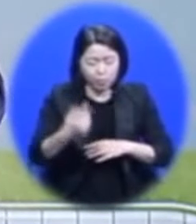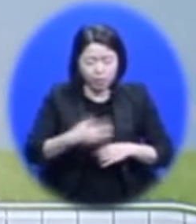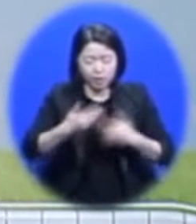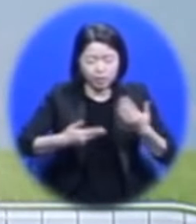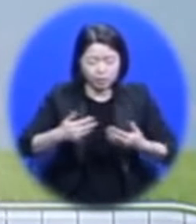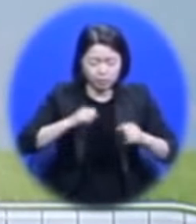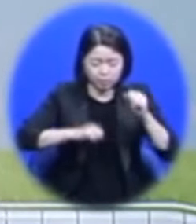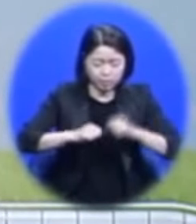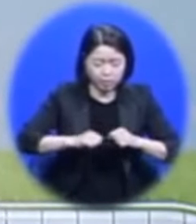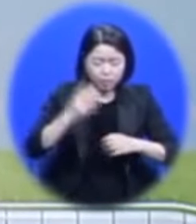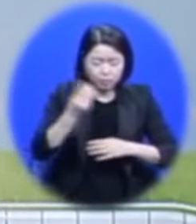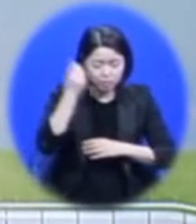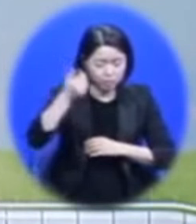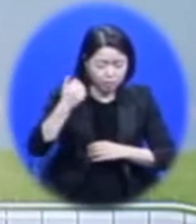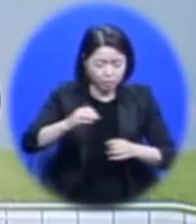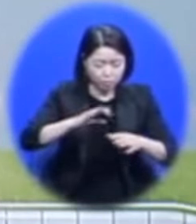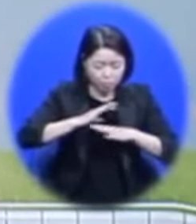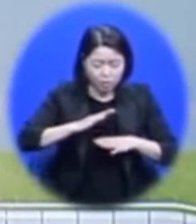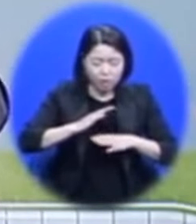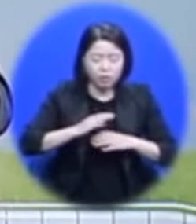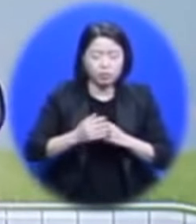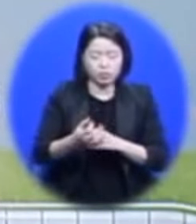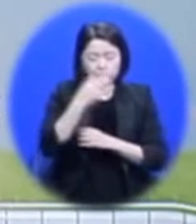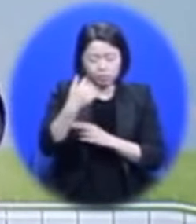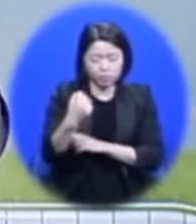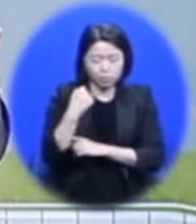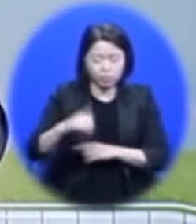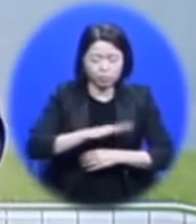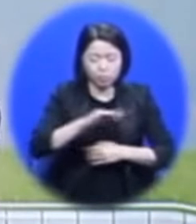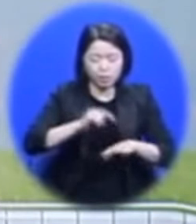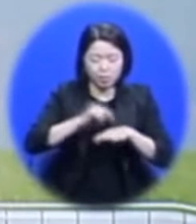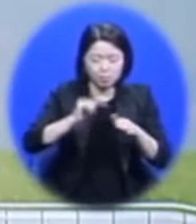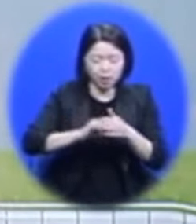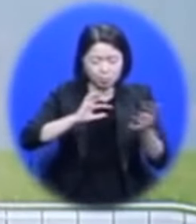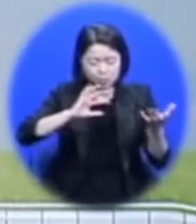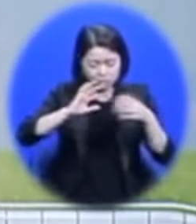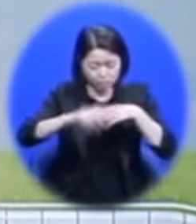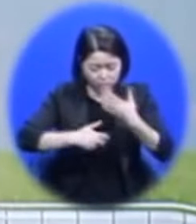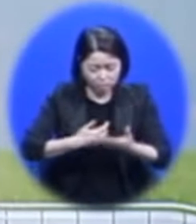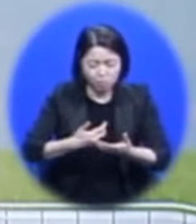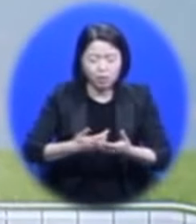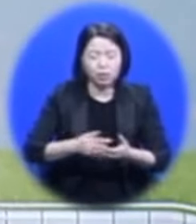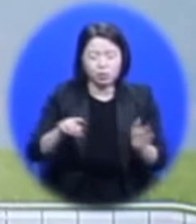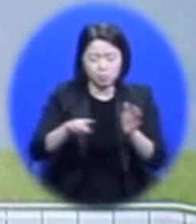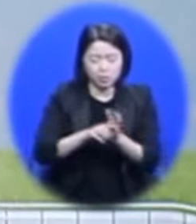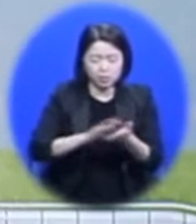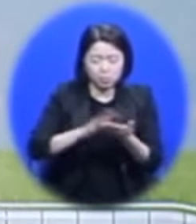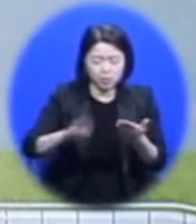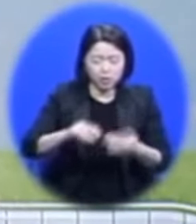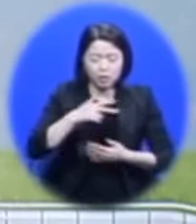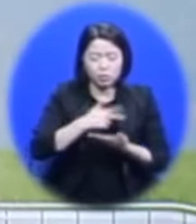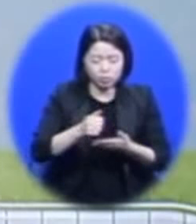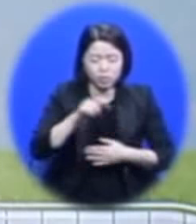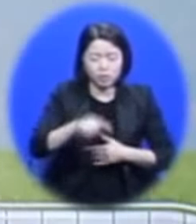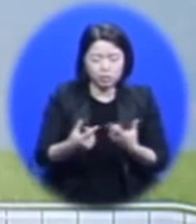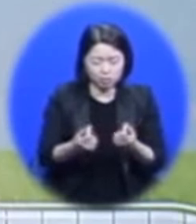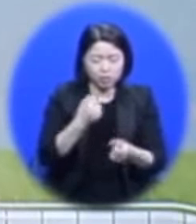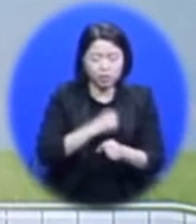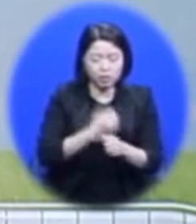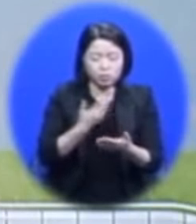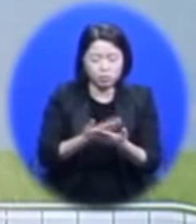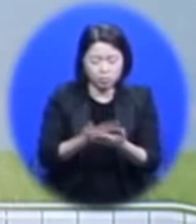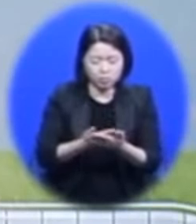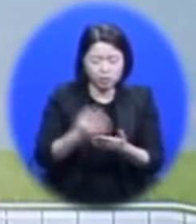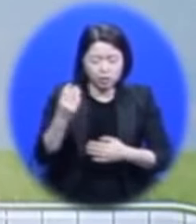성령의 놀라운 능력으로 주님 우리의 마음을 뒤집어 주시기를 원하시는 것을 믿습니다. 주님 그리하소서.